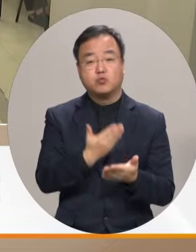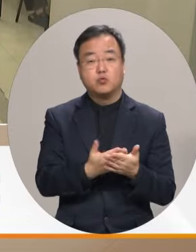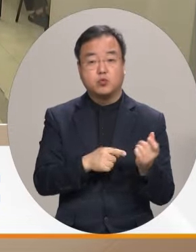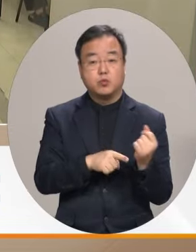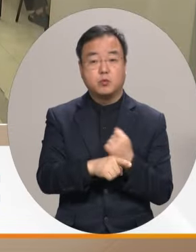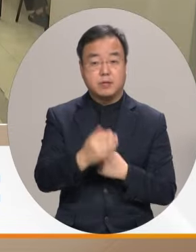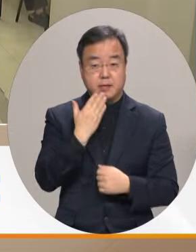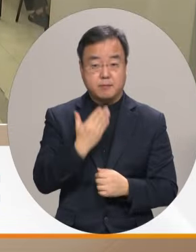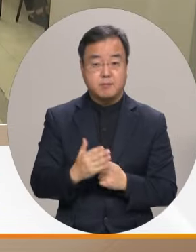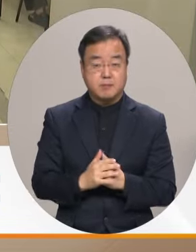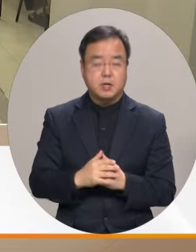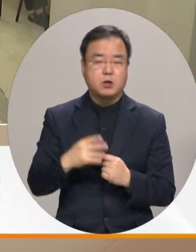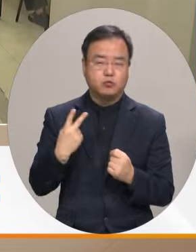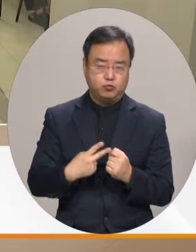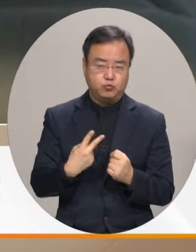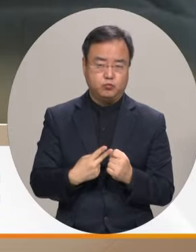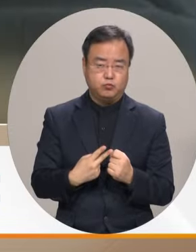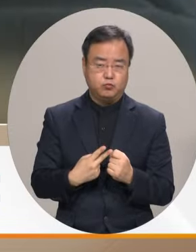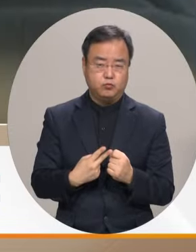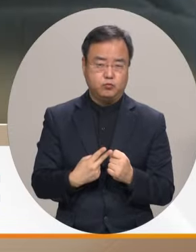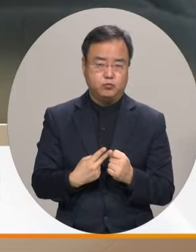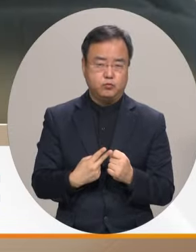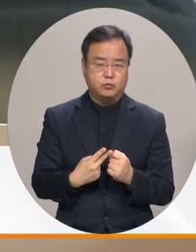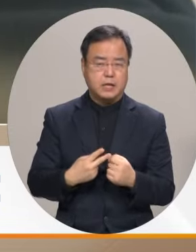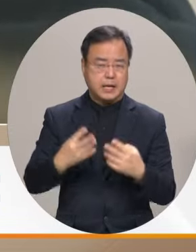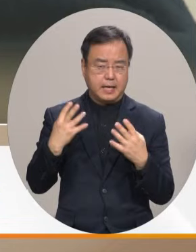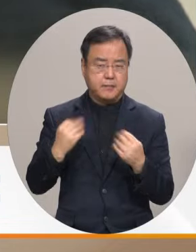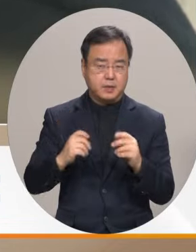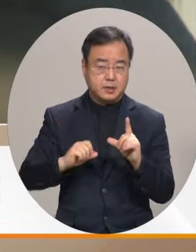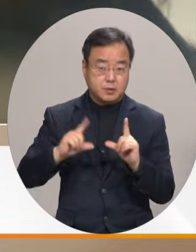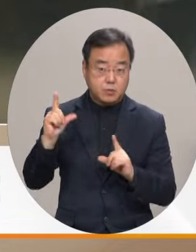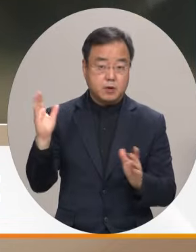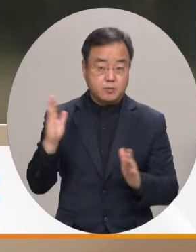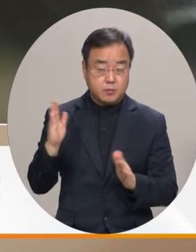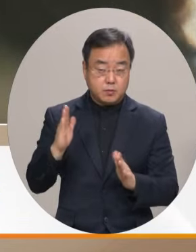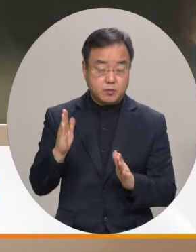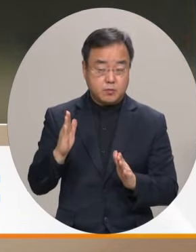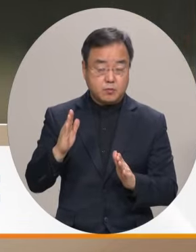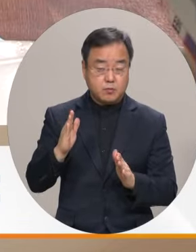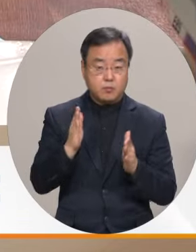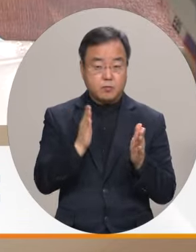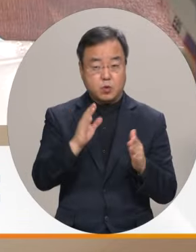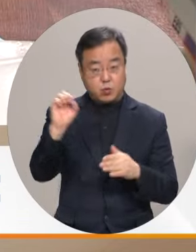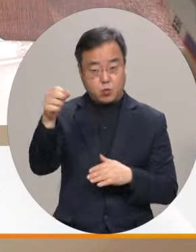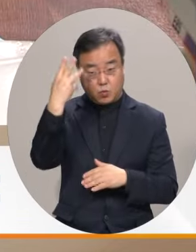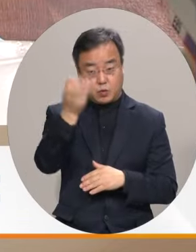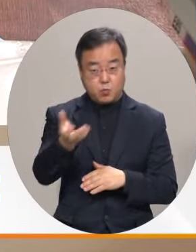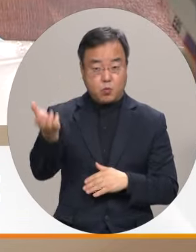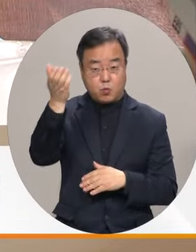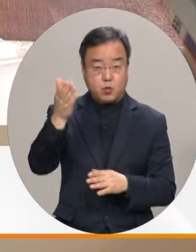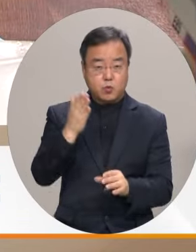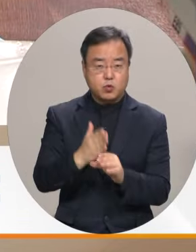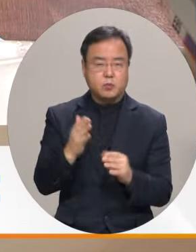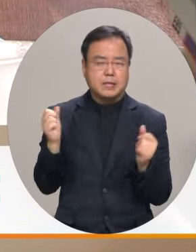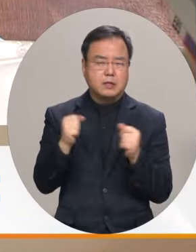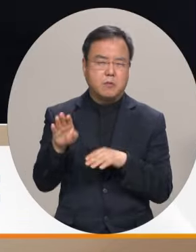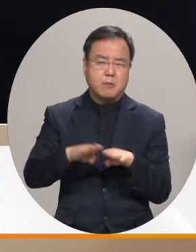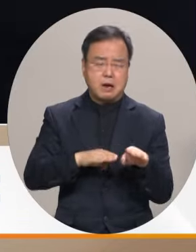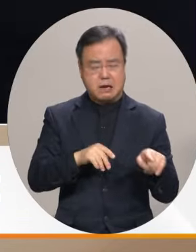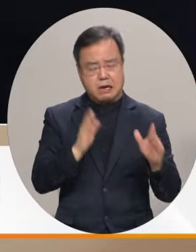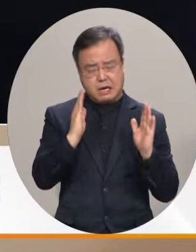같고요 두 번째는 상당수의 학생들이 예배 고사에서 이제 고상으로 올라가면서 공부를 겨울방학 때 공부를 하면서 난이 과목은 안